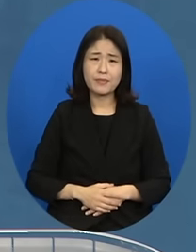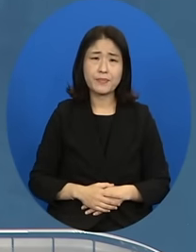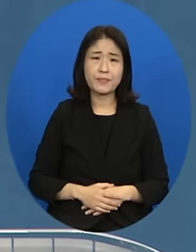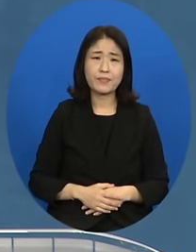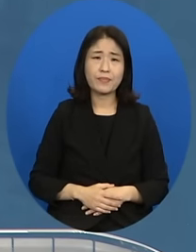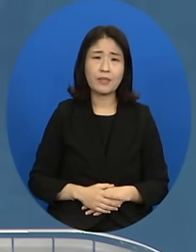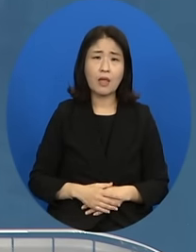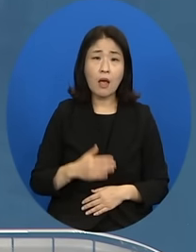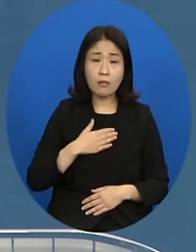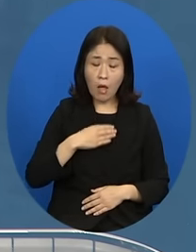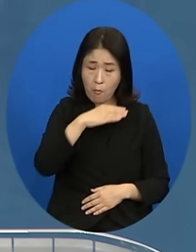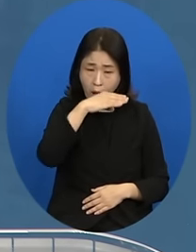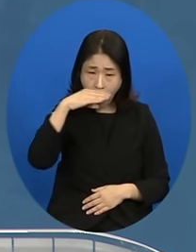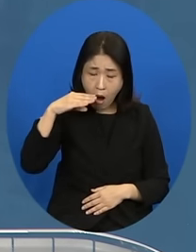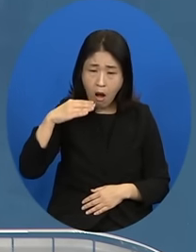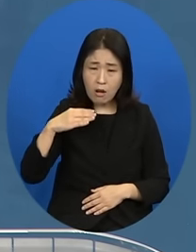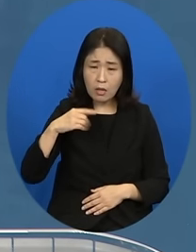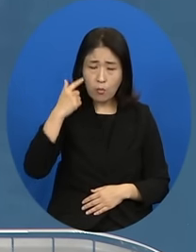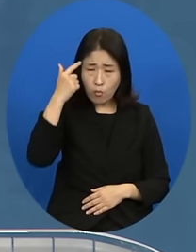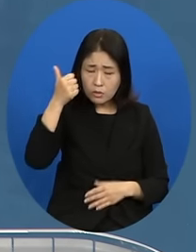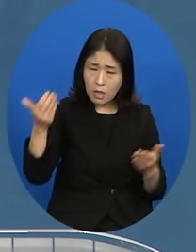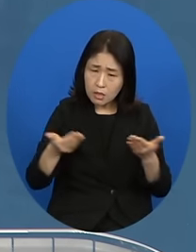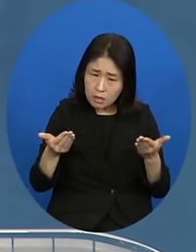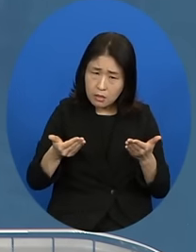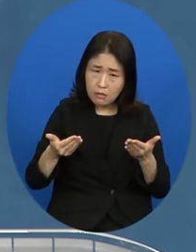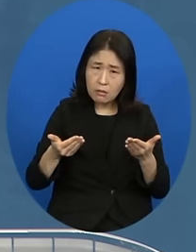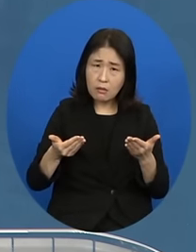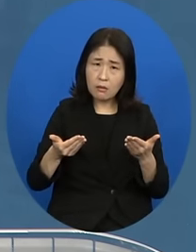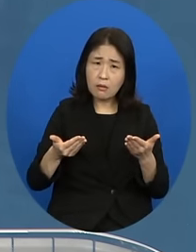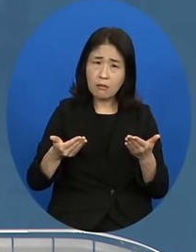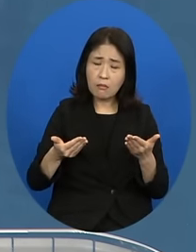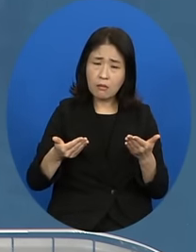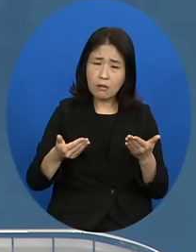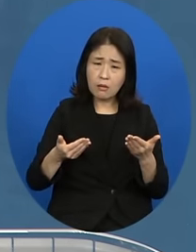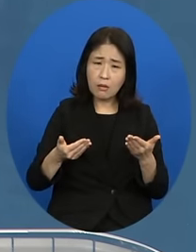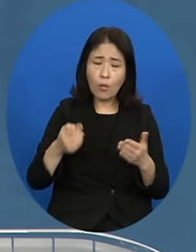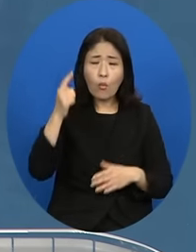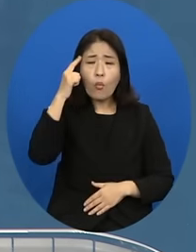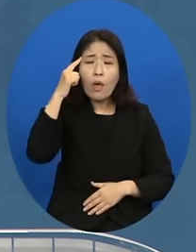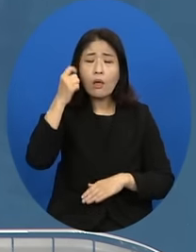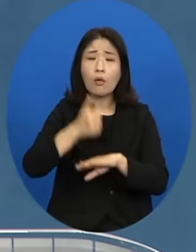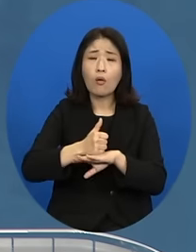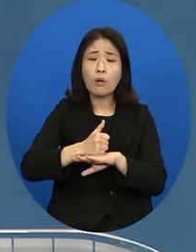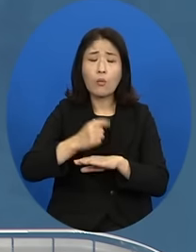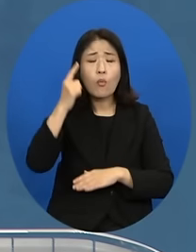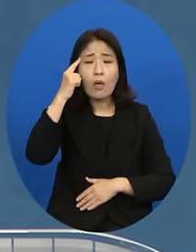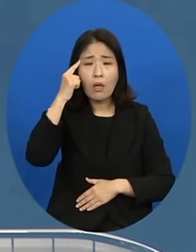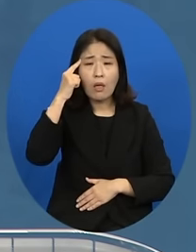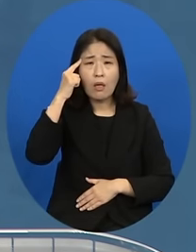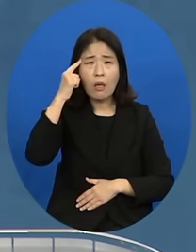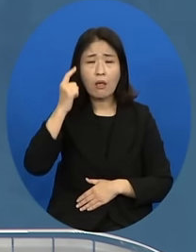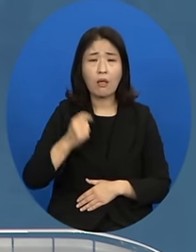봐도 모범적으로 목회한 것뿐인데 이 결과가 무엇인가 도대체.